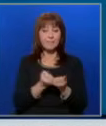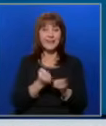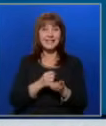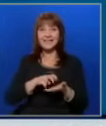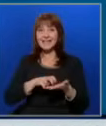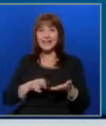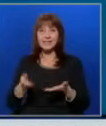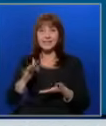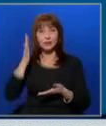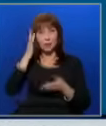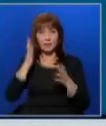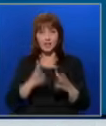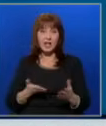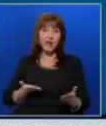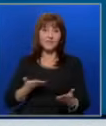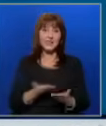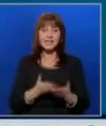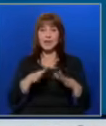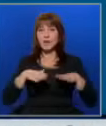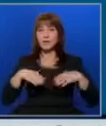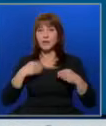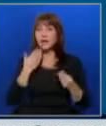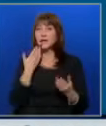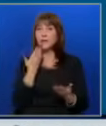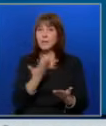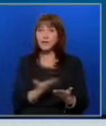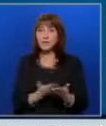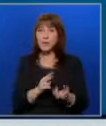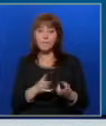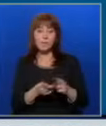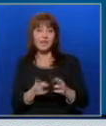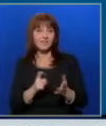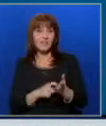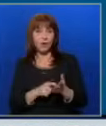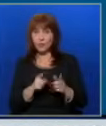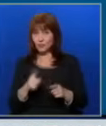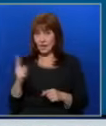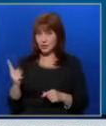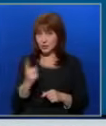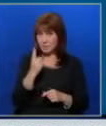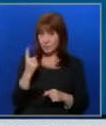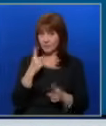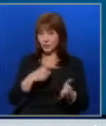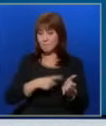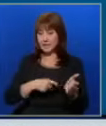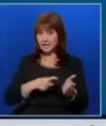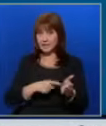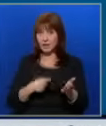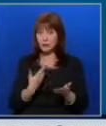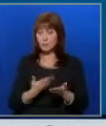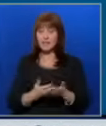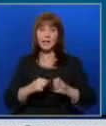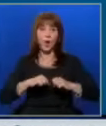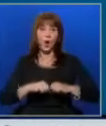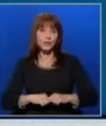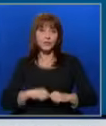като правителството внесе в парламента предложение за промени в закона? Това ли ще бъде първото предизвикателство пред общините?